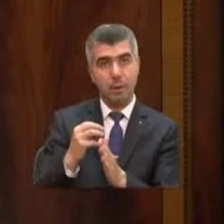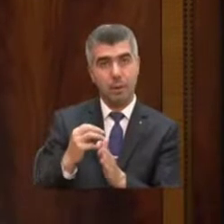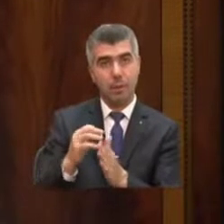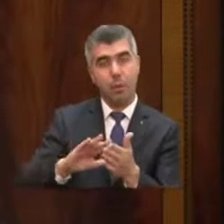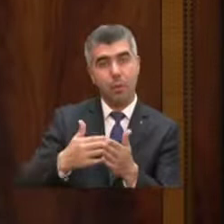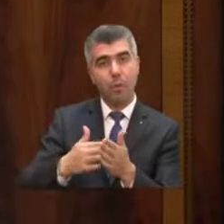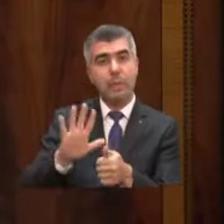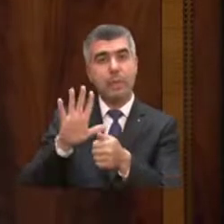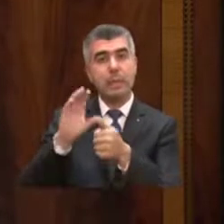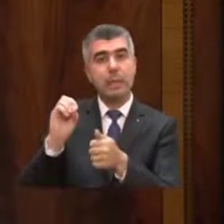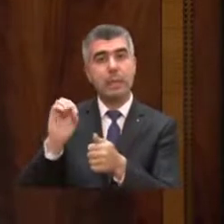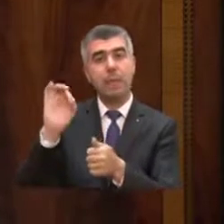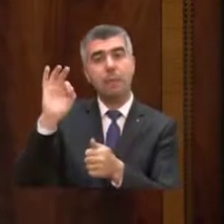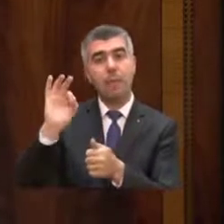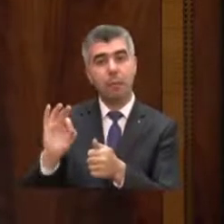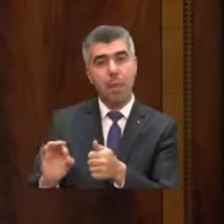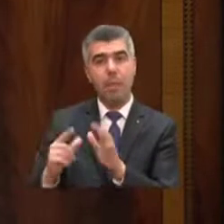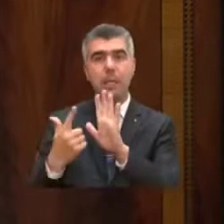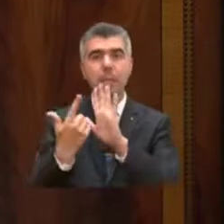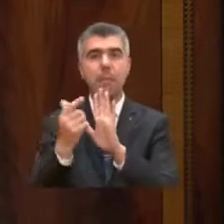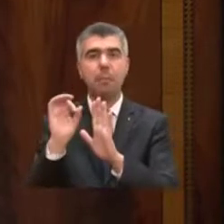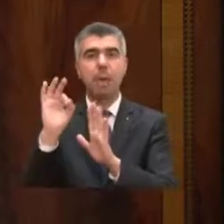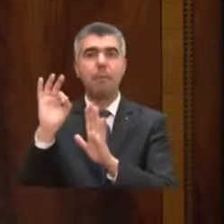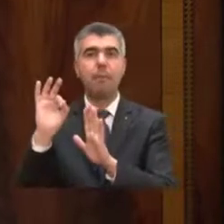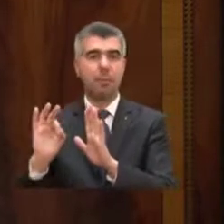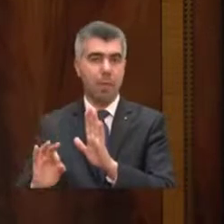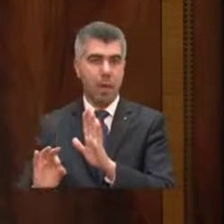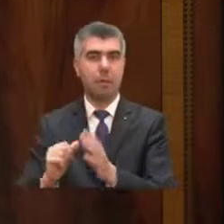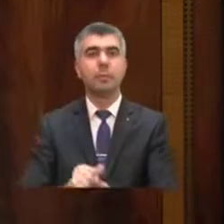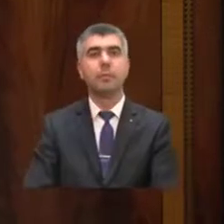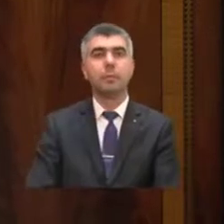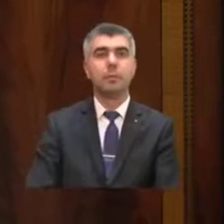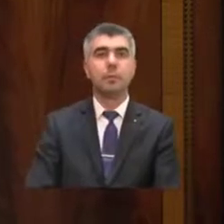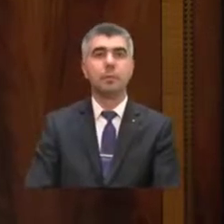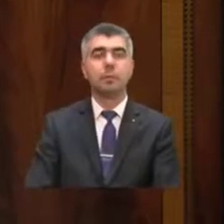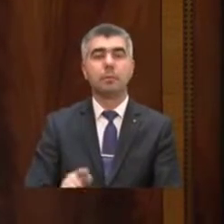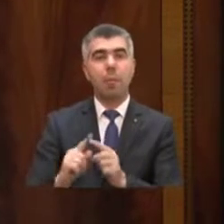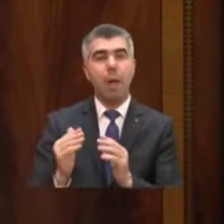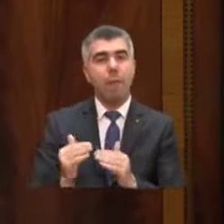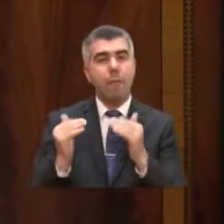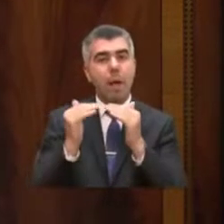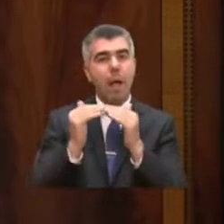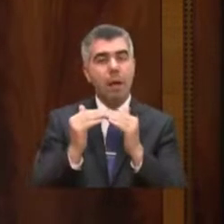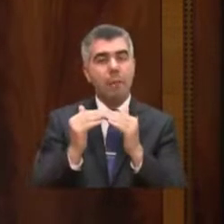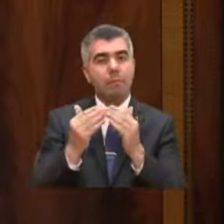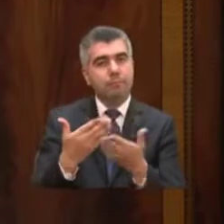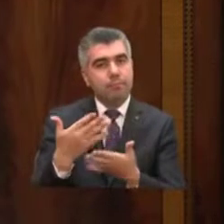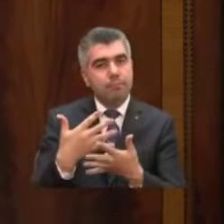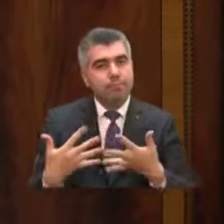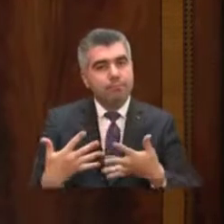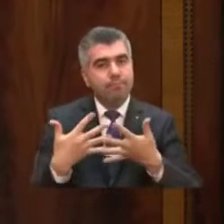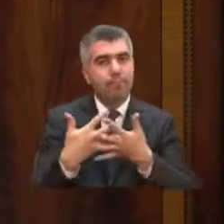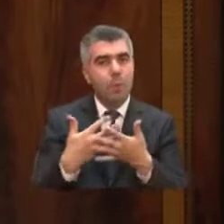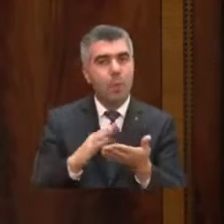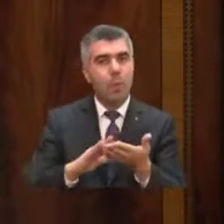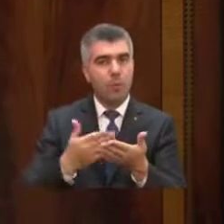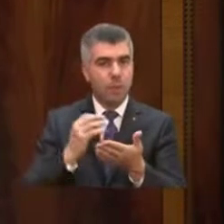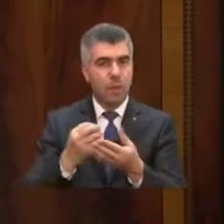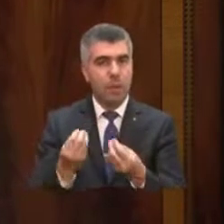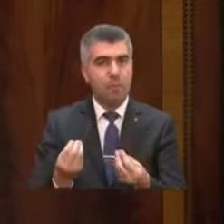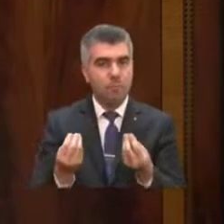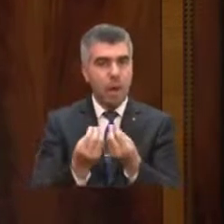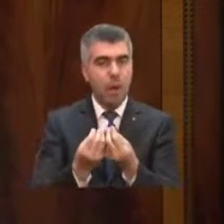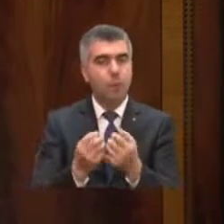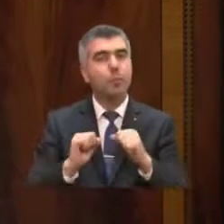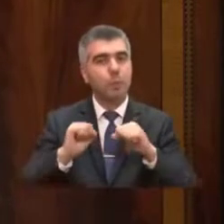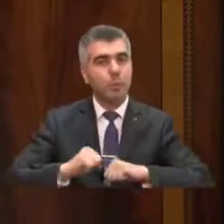60% نوصلوه ل 70%. وفي إطار التنسيق والتشاور المستمر مع الشركاء الاجتماعيين،